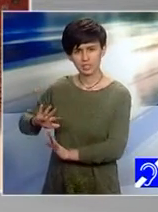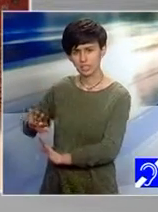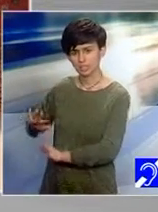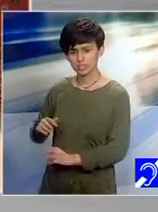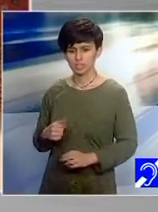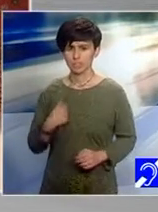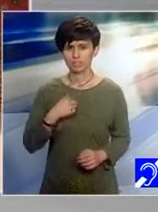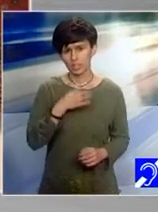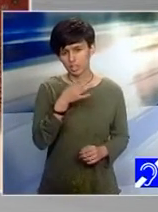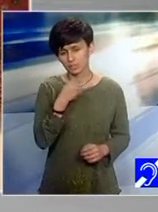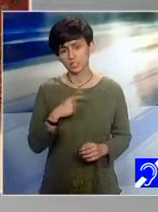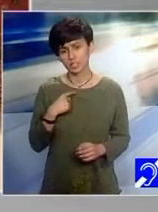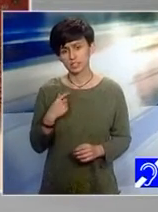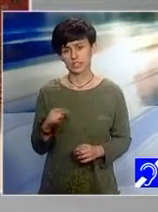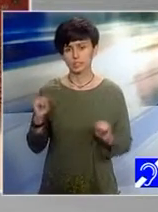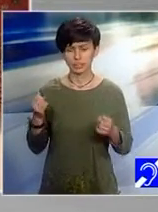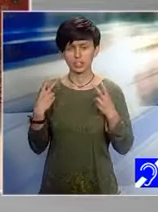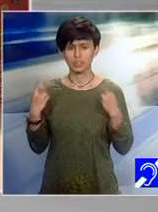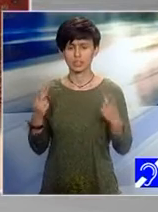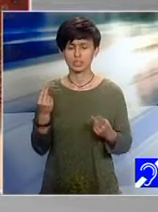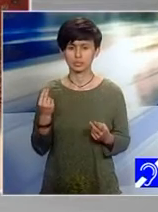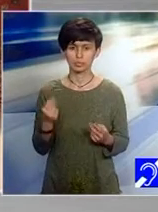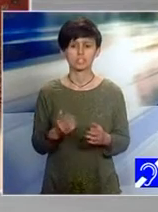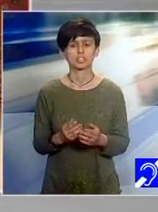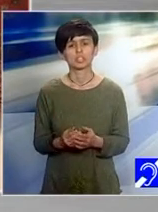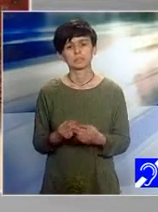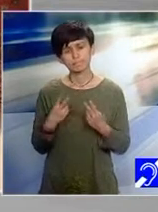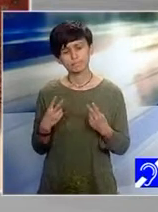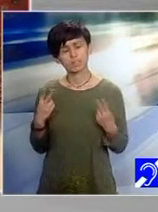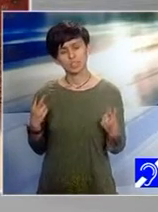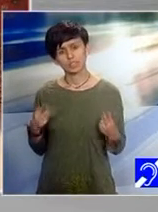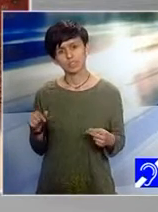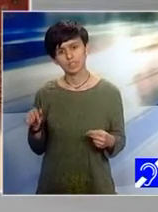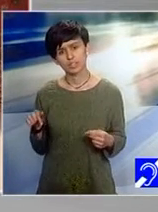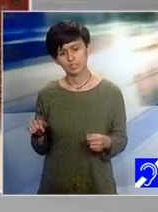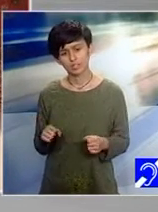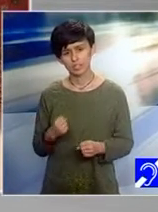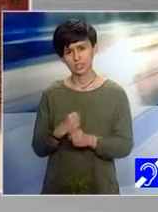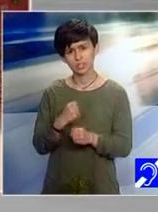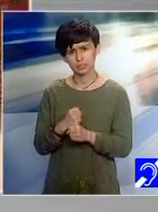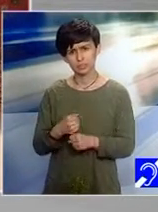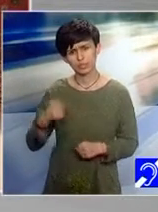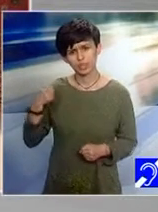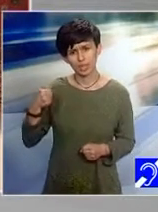că este o ocazie foarte bună ca să punem în valoare și acest meșteșug al